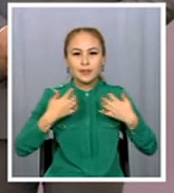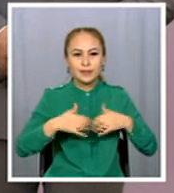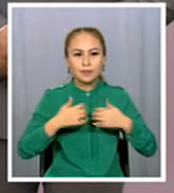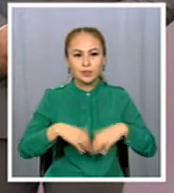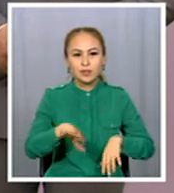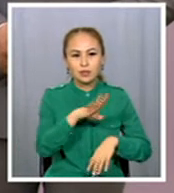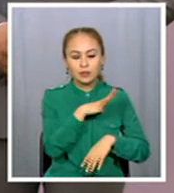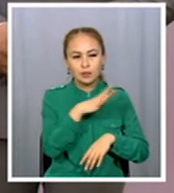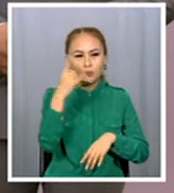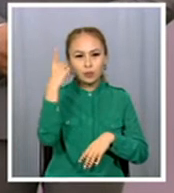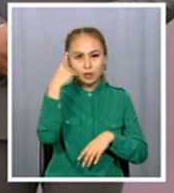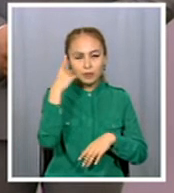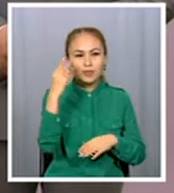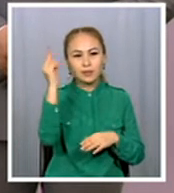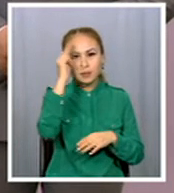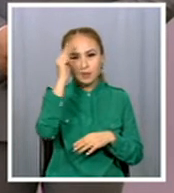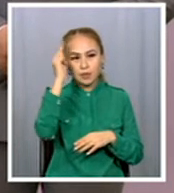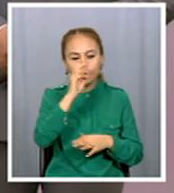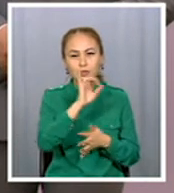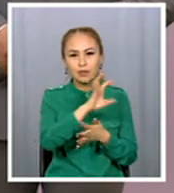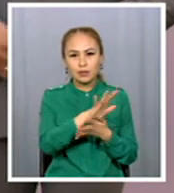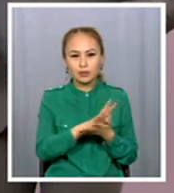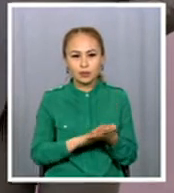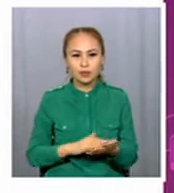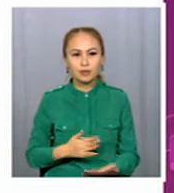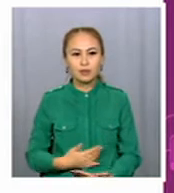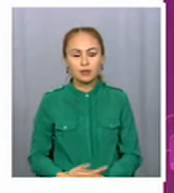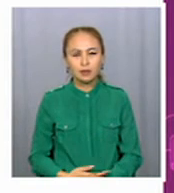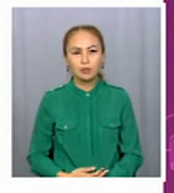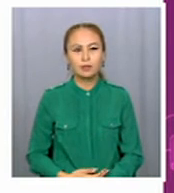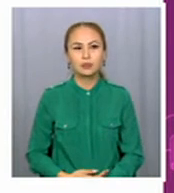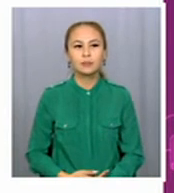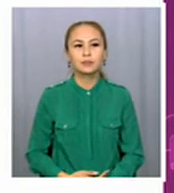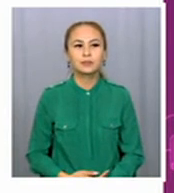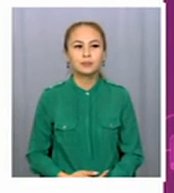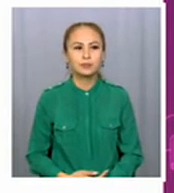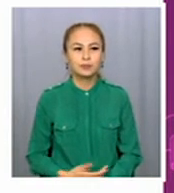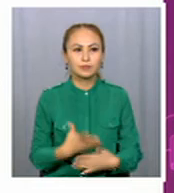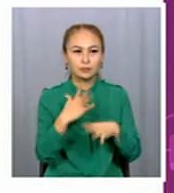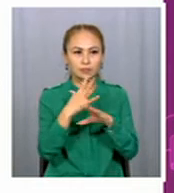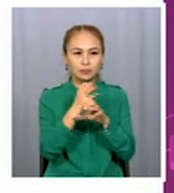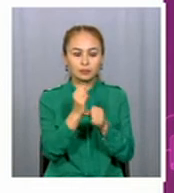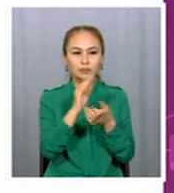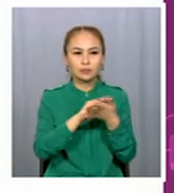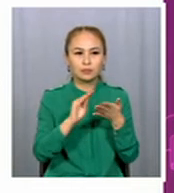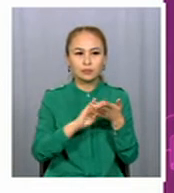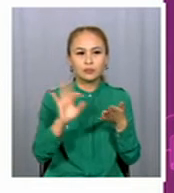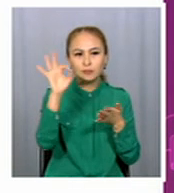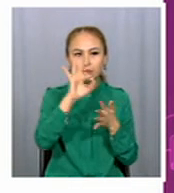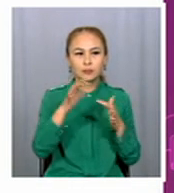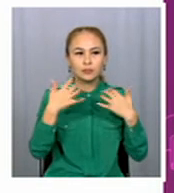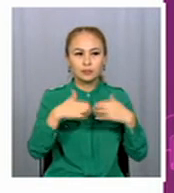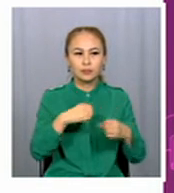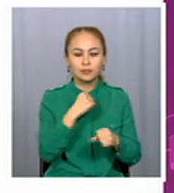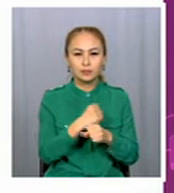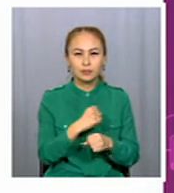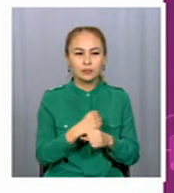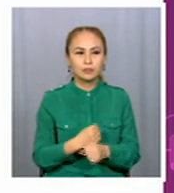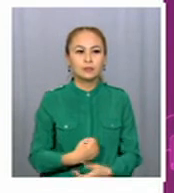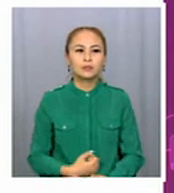ойлаймын. Сабағымызды әрі қарай жалғастырамыз. Қысқаша жазылуы бойынша есептер